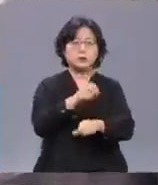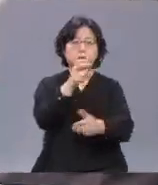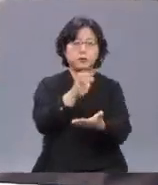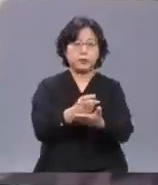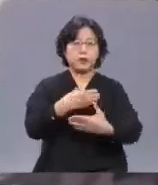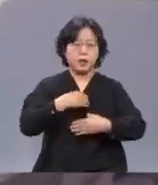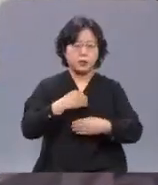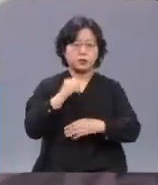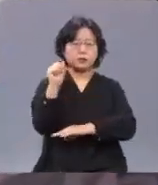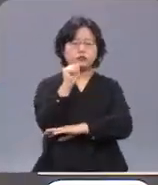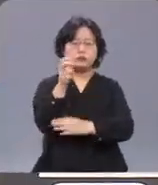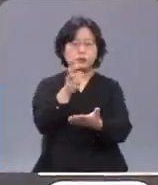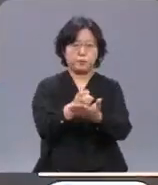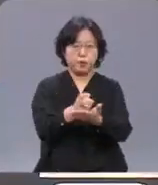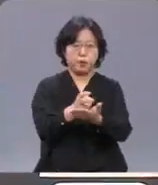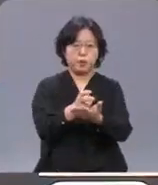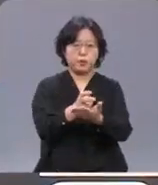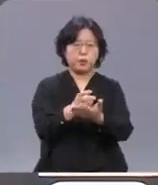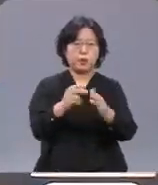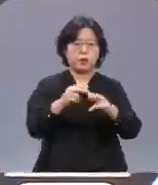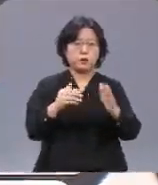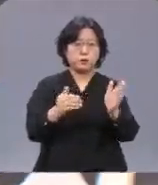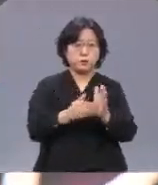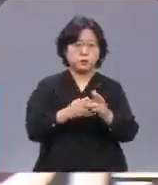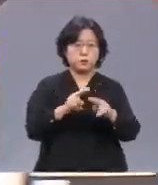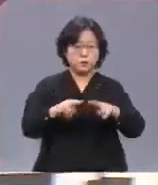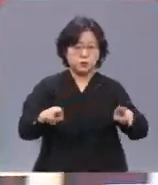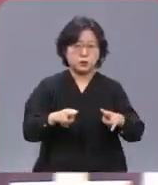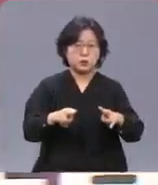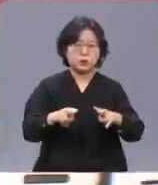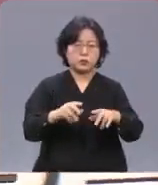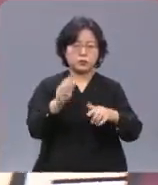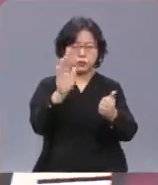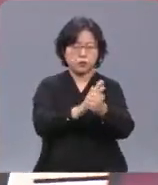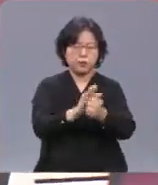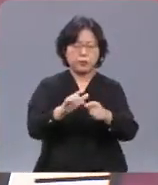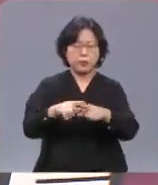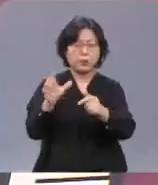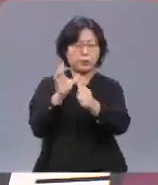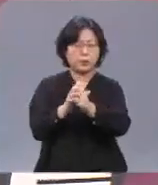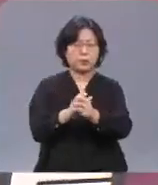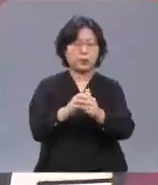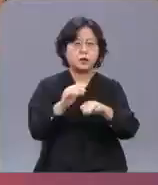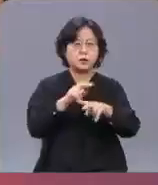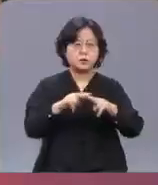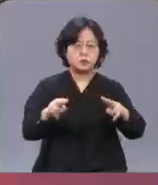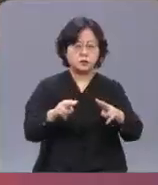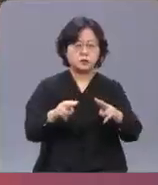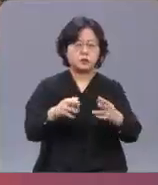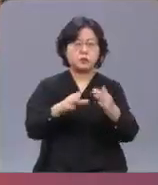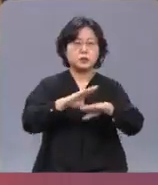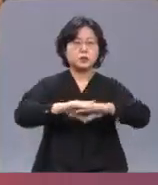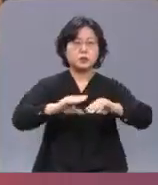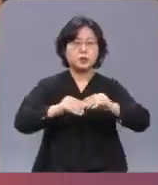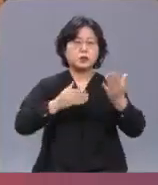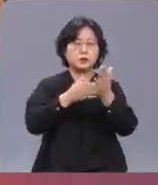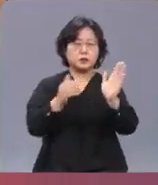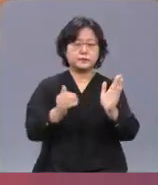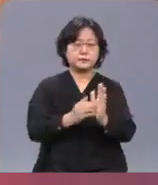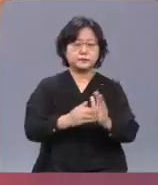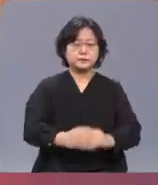건설안전특별법과 안전운임제, 일몰제 폐지, 돌봄 민영화 중단 등을 정기국회 폐회 전까지 처리할 것을